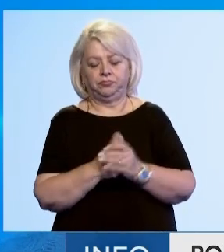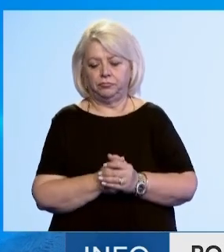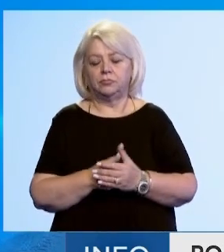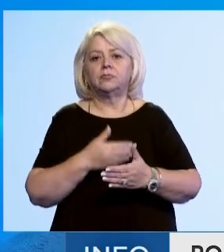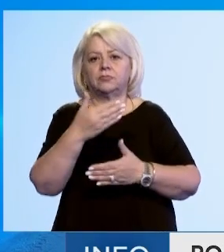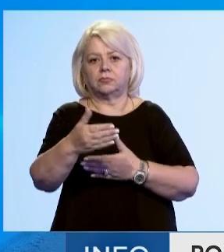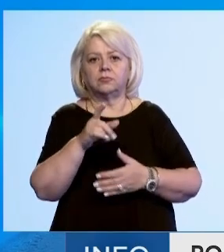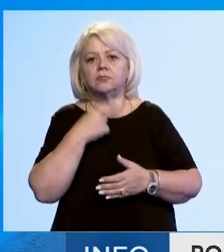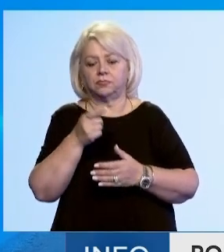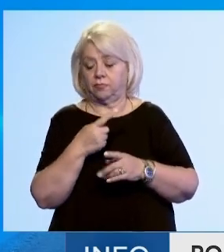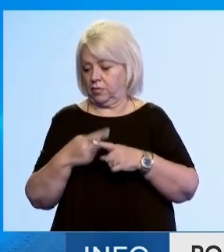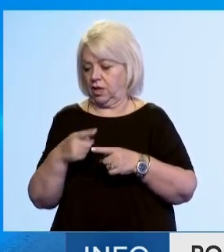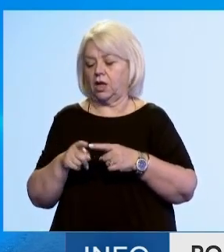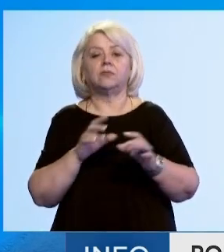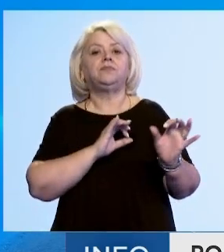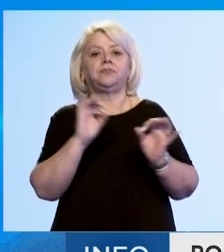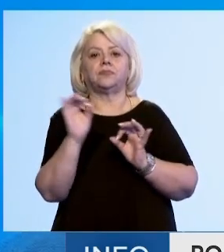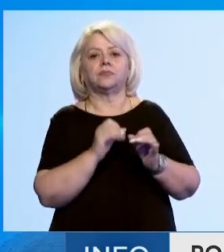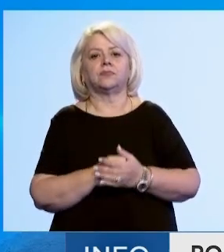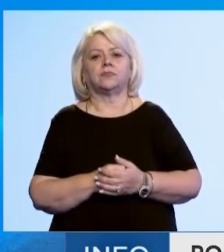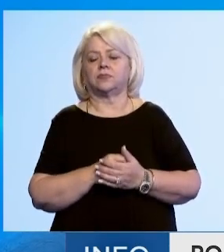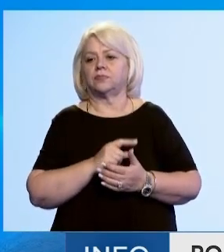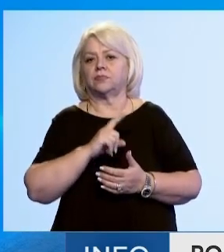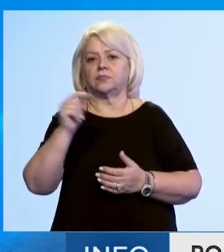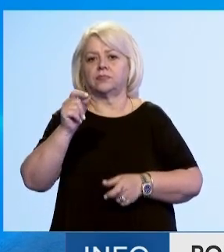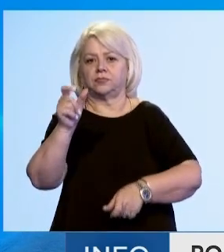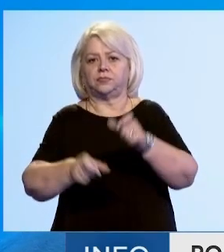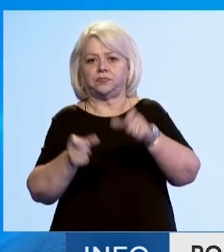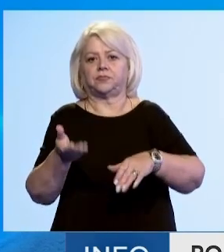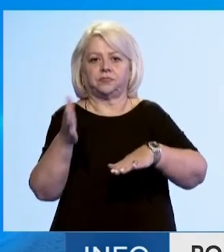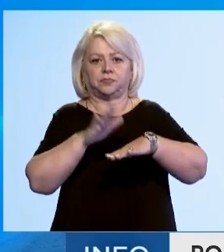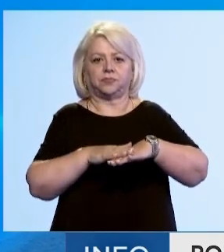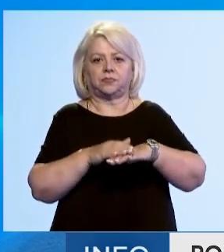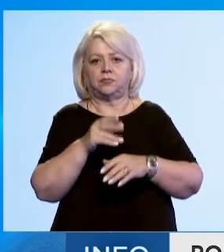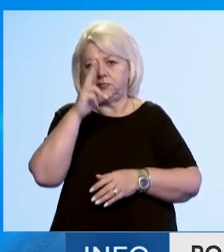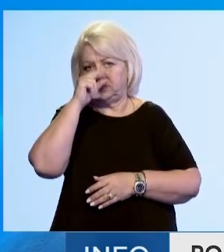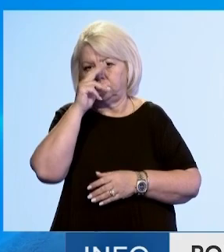ai ka thënë se për shkaqe sigurie janë dërguar atje policia shtesë.